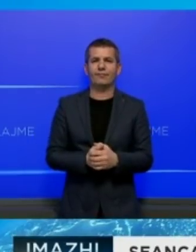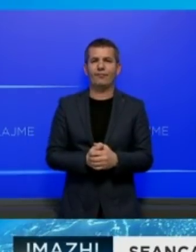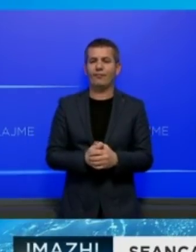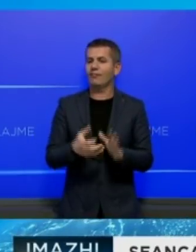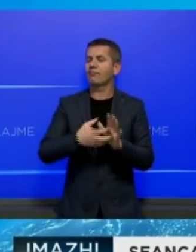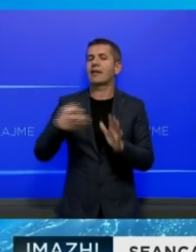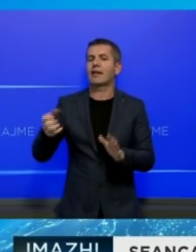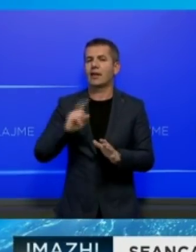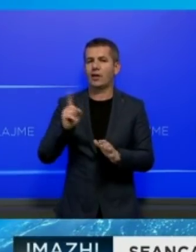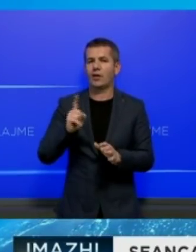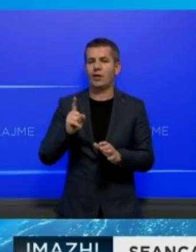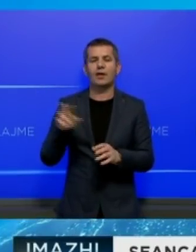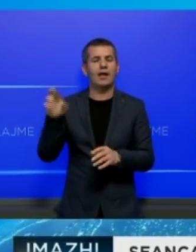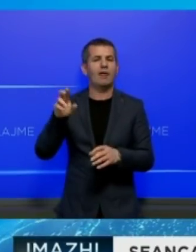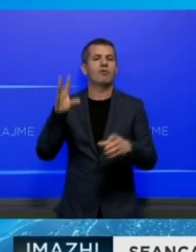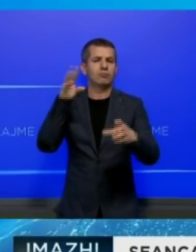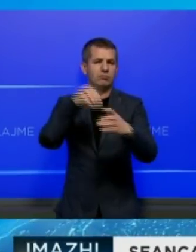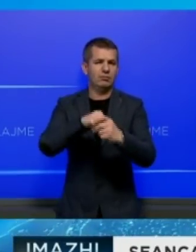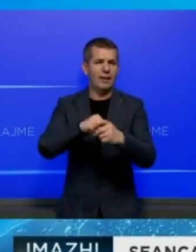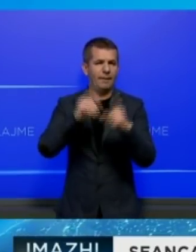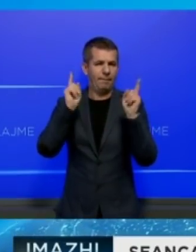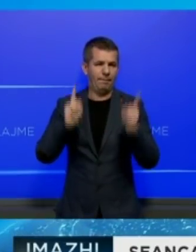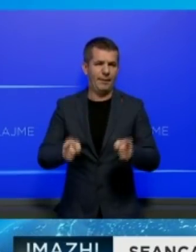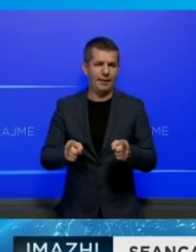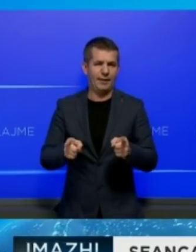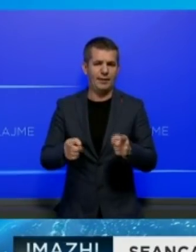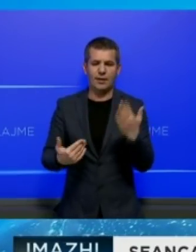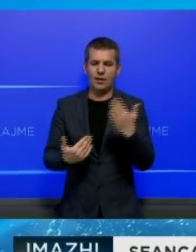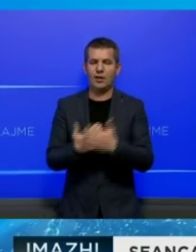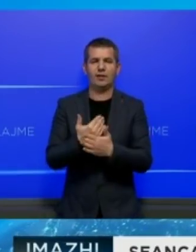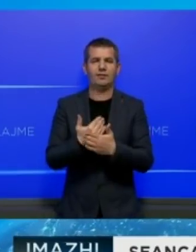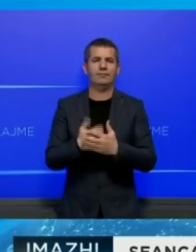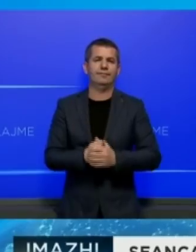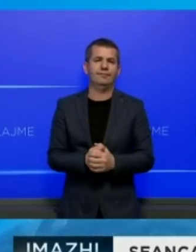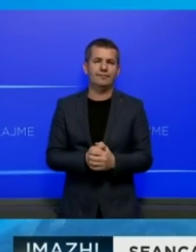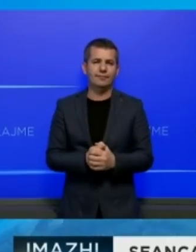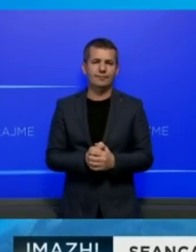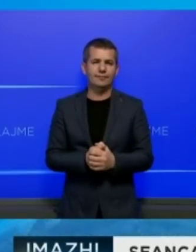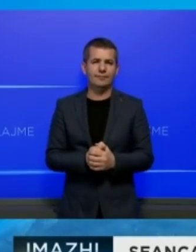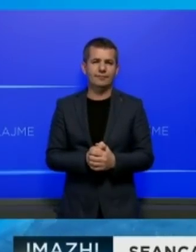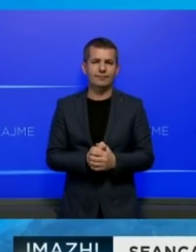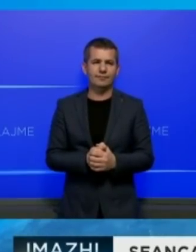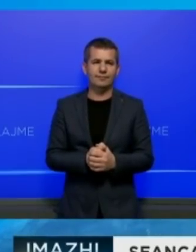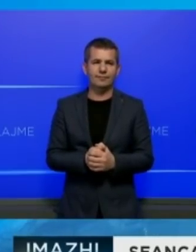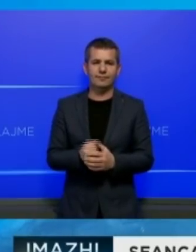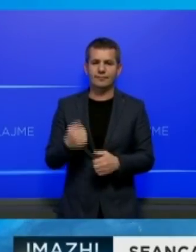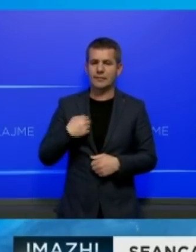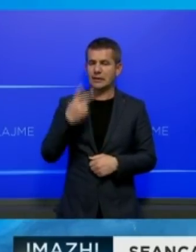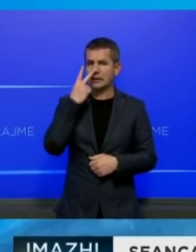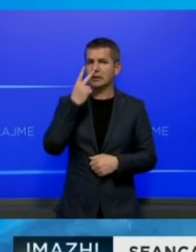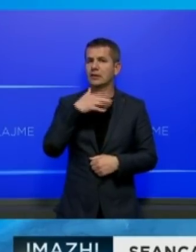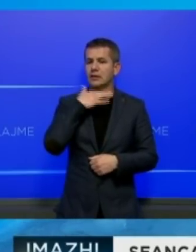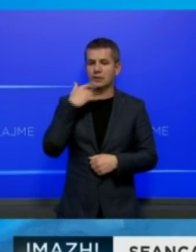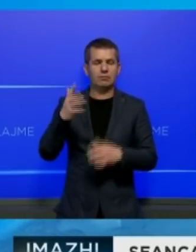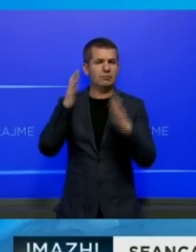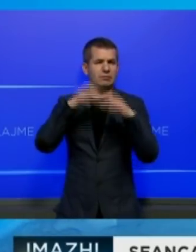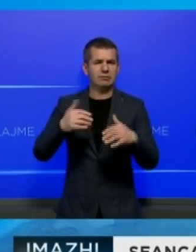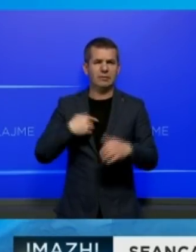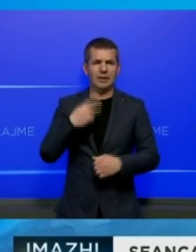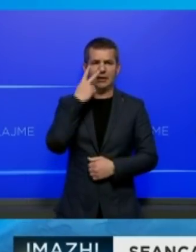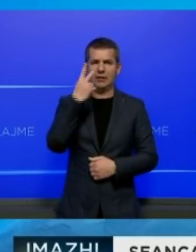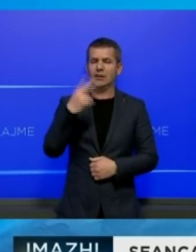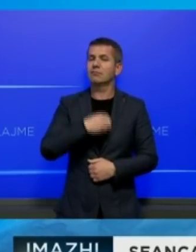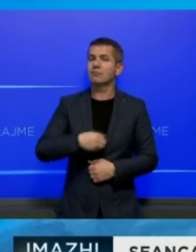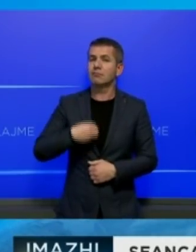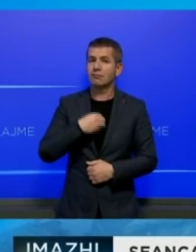në familjen euroatlantike duhet të jetë misioni i ri euroatlantik. Është katrimtare të shohim se për